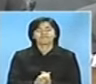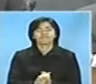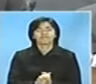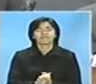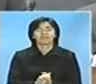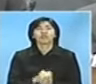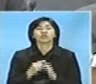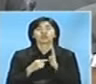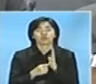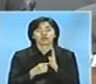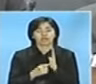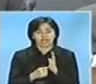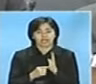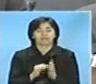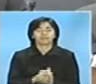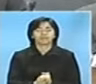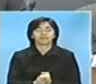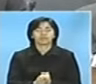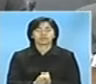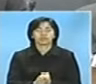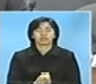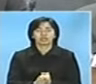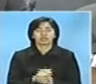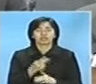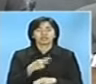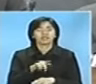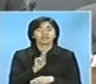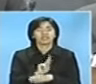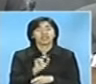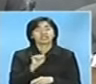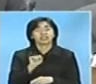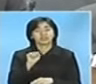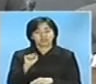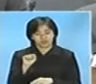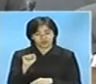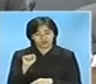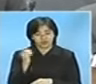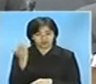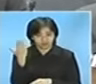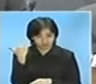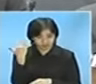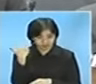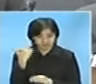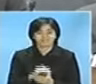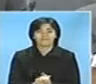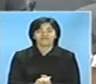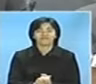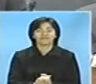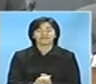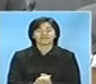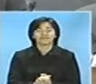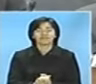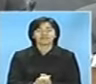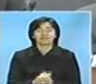างยิ่งท่านอดีตประธานสภาผู้แทนราษฎรท่านก็